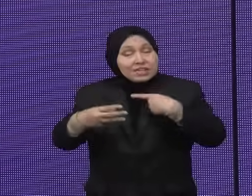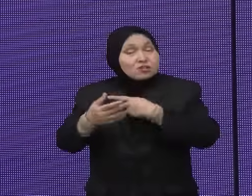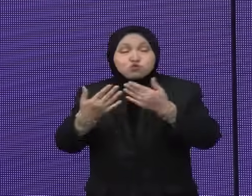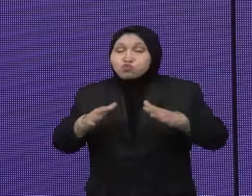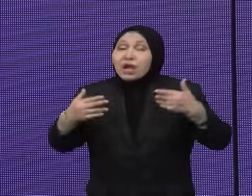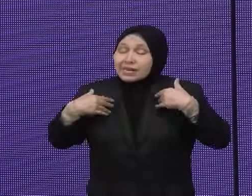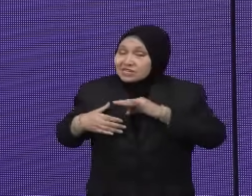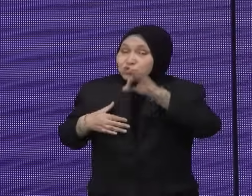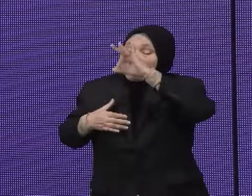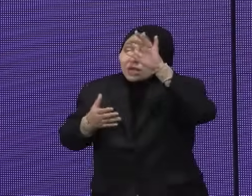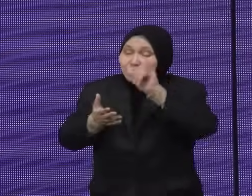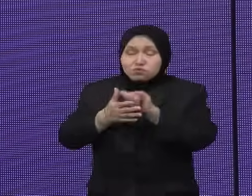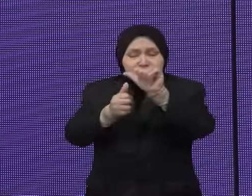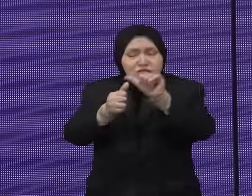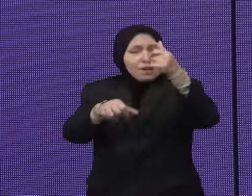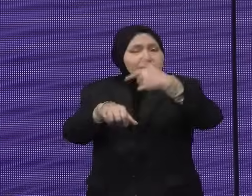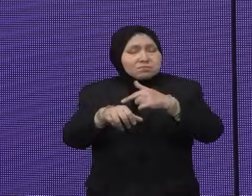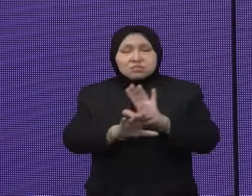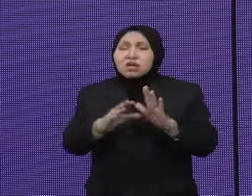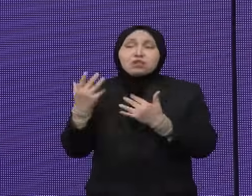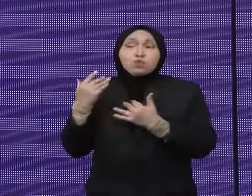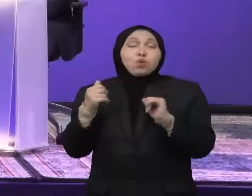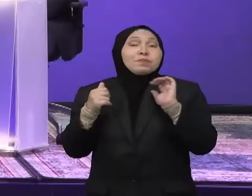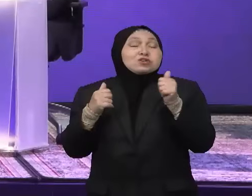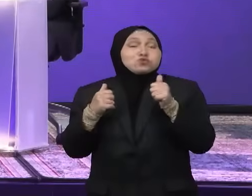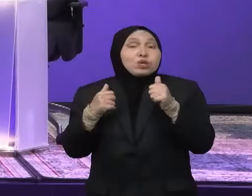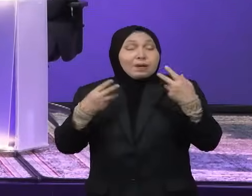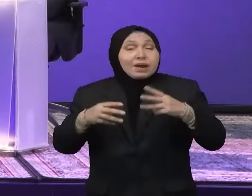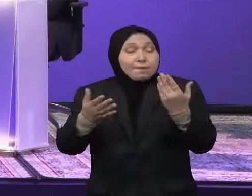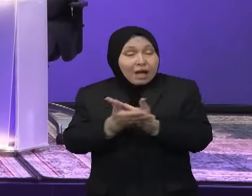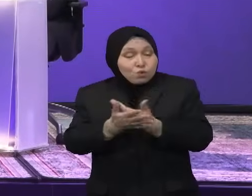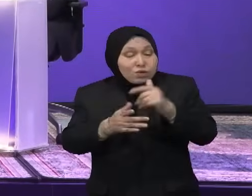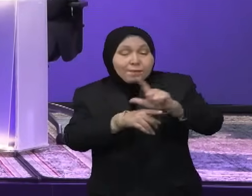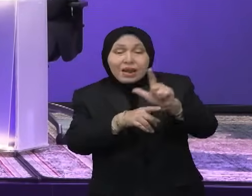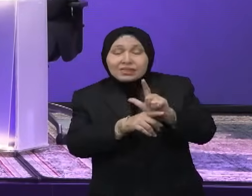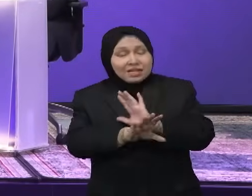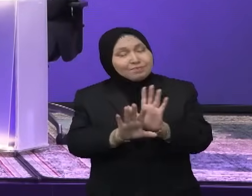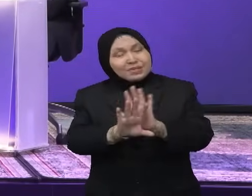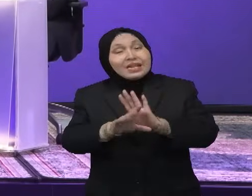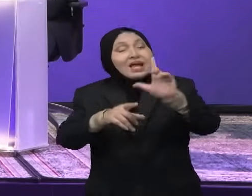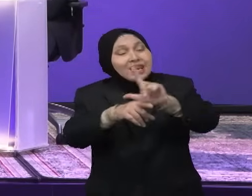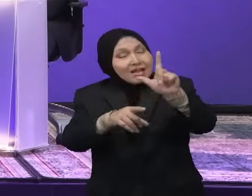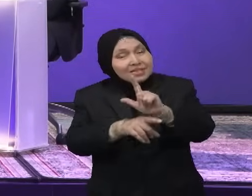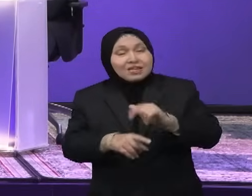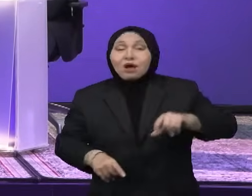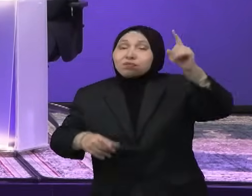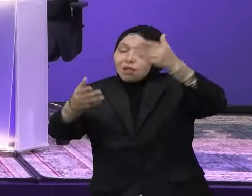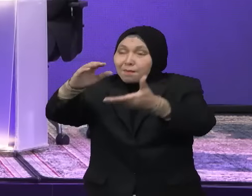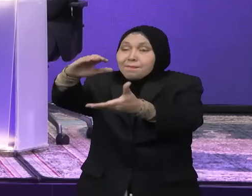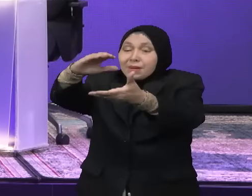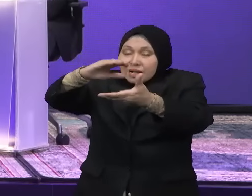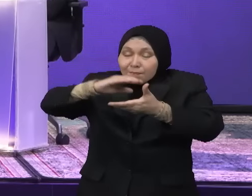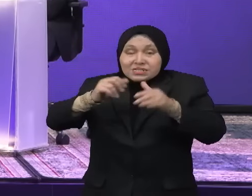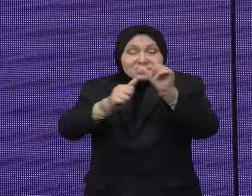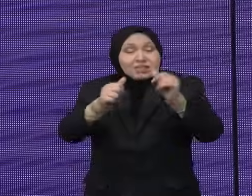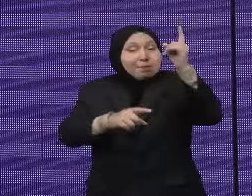ada semangat itu pada setiap masa. Jangan tunggu besok nak berang, hari ini baru nak berlatih, Ustaz, kan? Dan latihan yang Allah bekalkan pada setiap